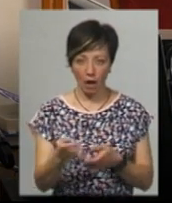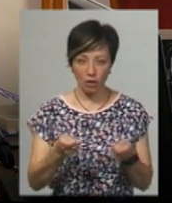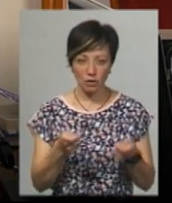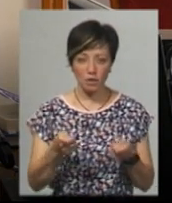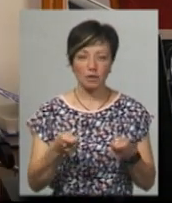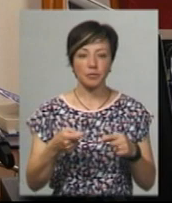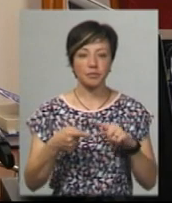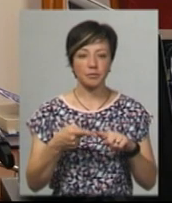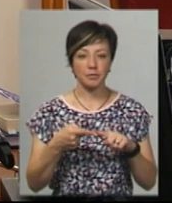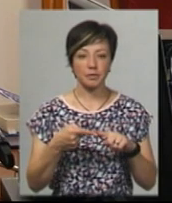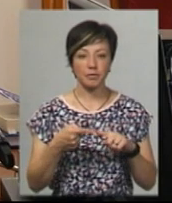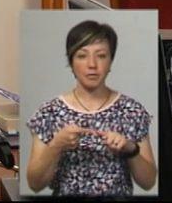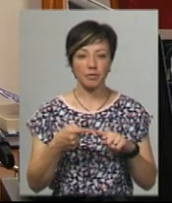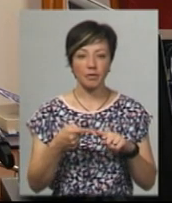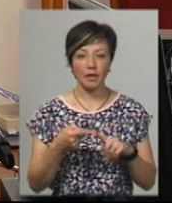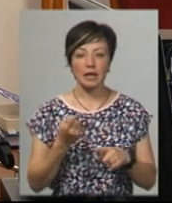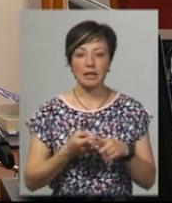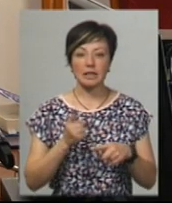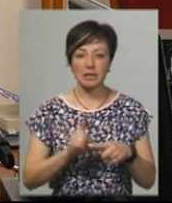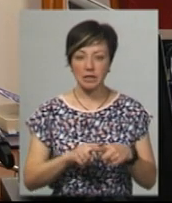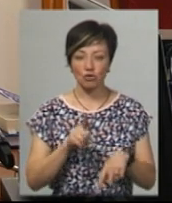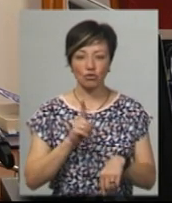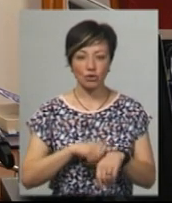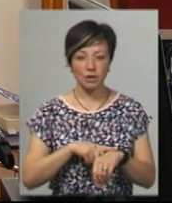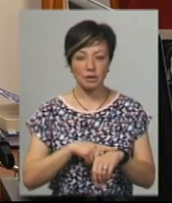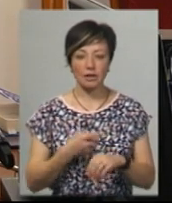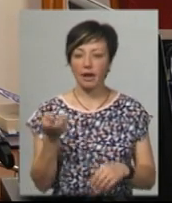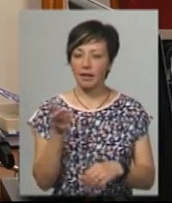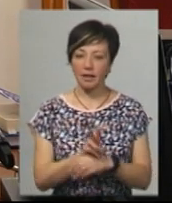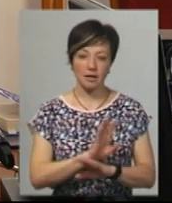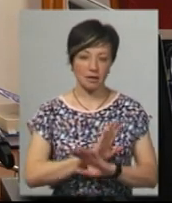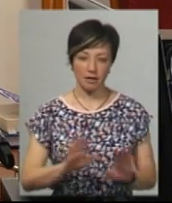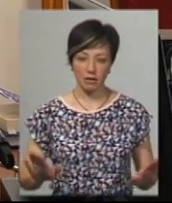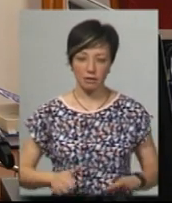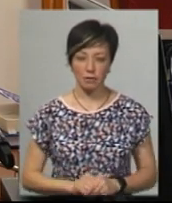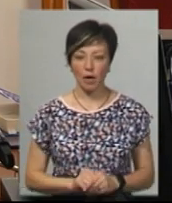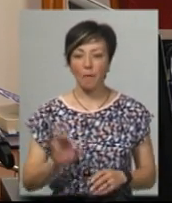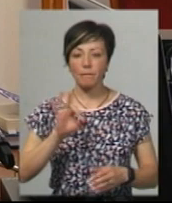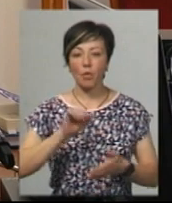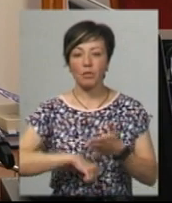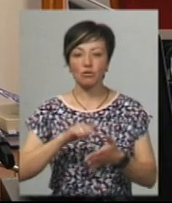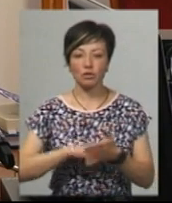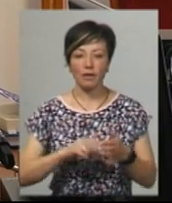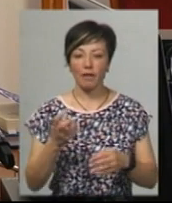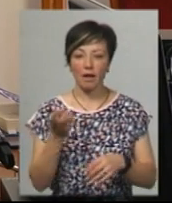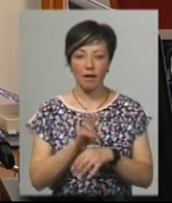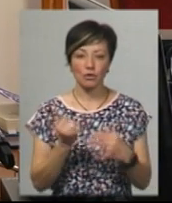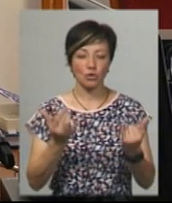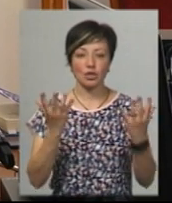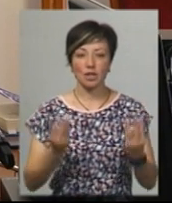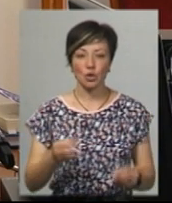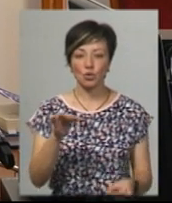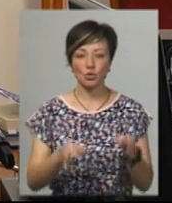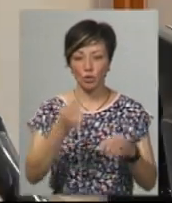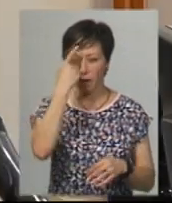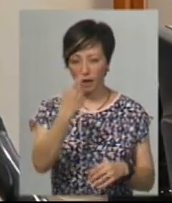Так, на зазначений день і час не з'явилася. Про причини неявки на сьогоднішній день суд